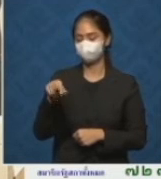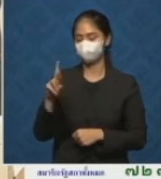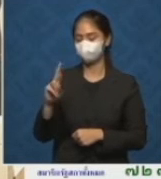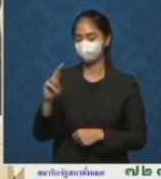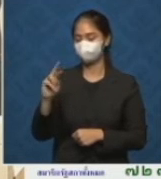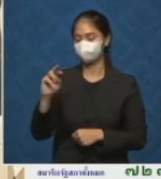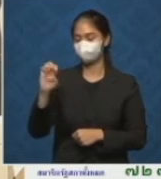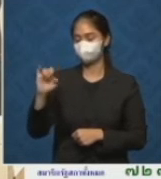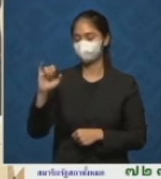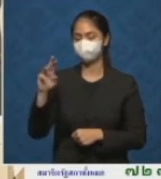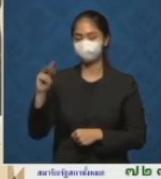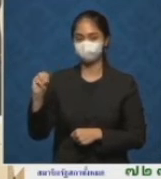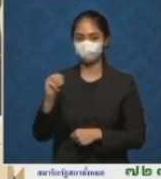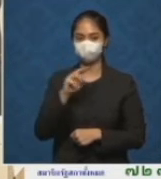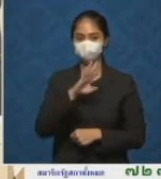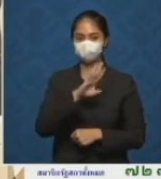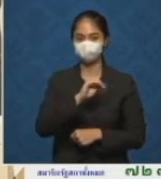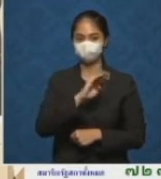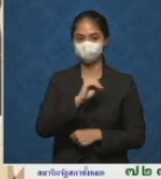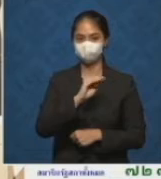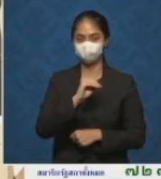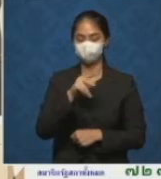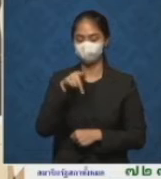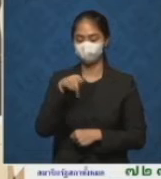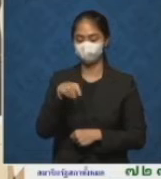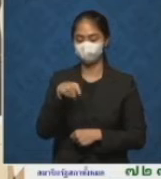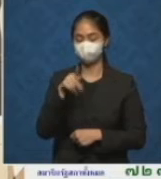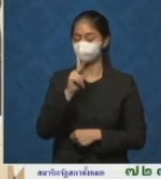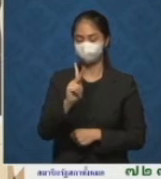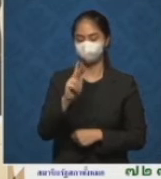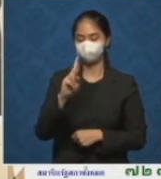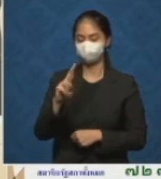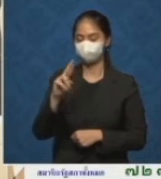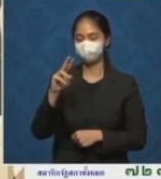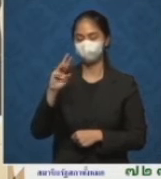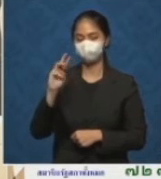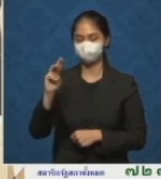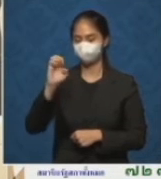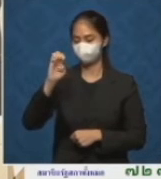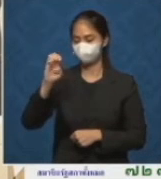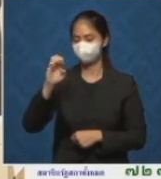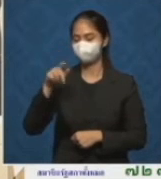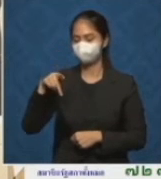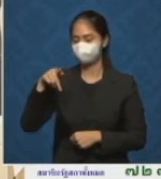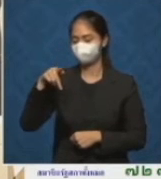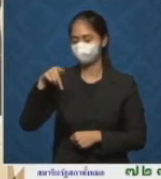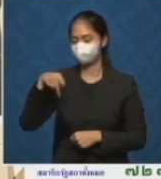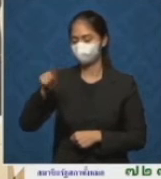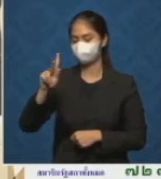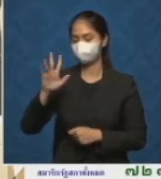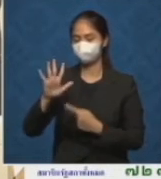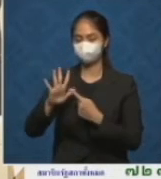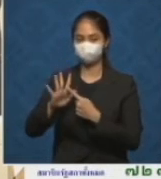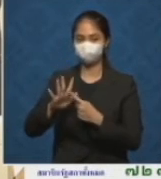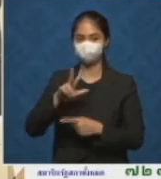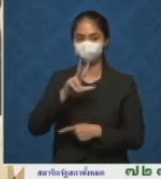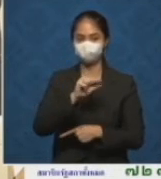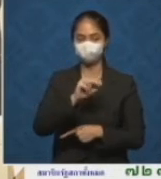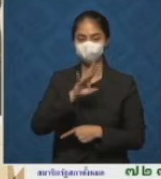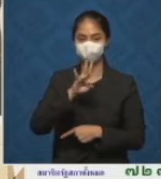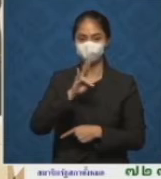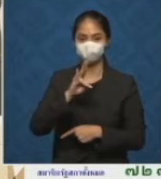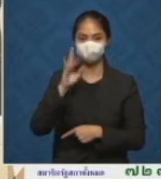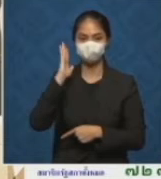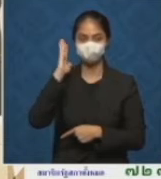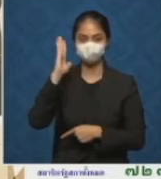ศ์40นางกรวิภาขวัญเพชร41นายปฏิพัฒน์สันติพ